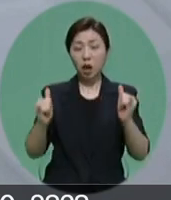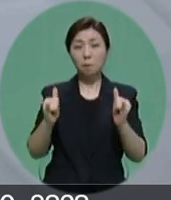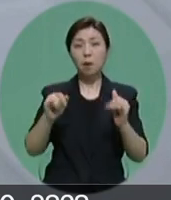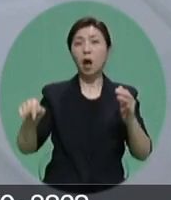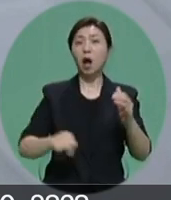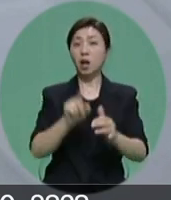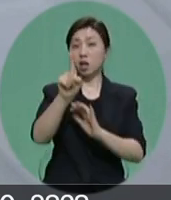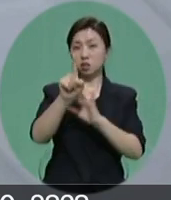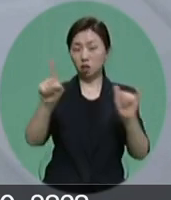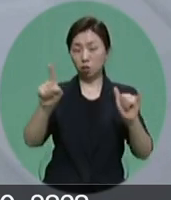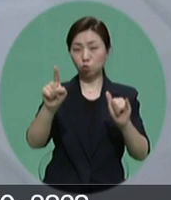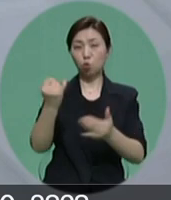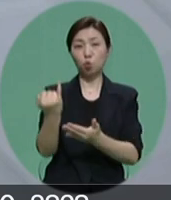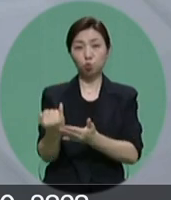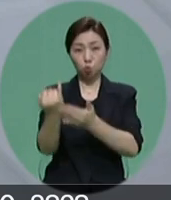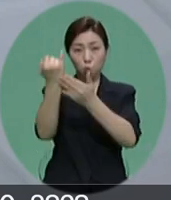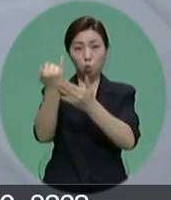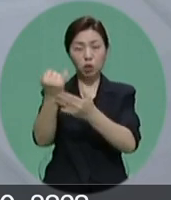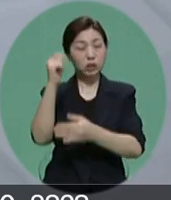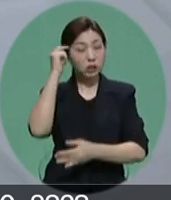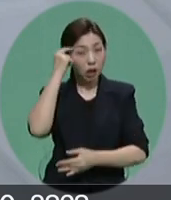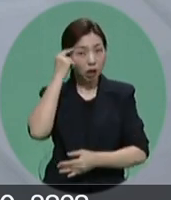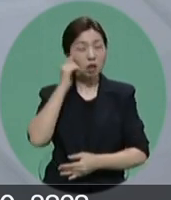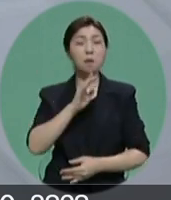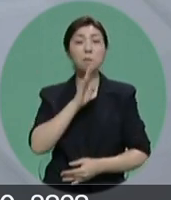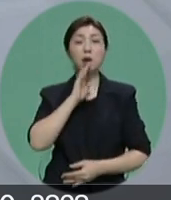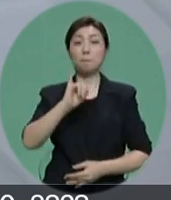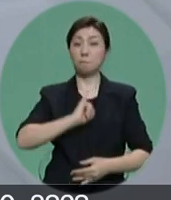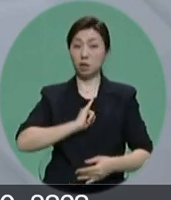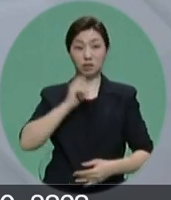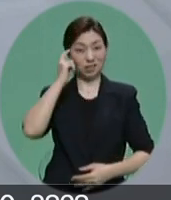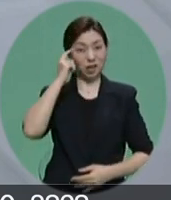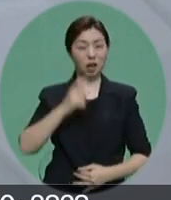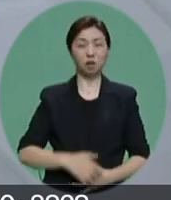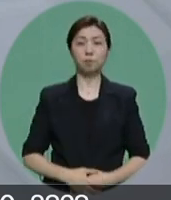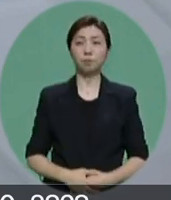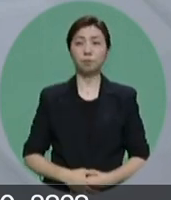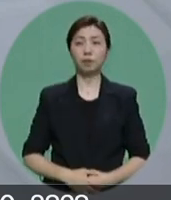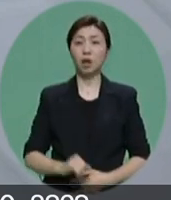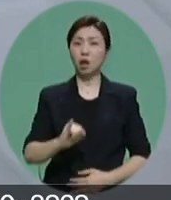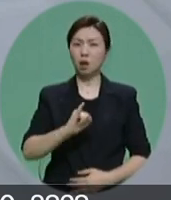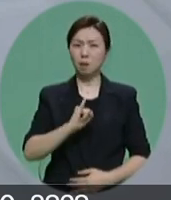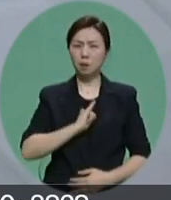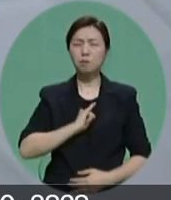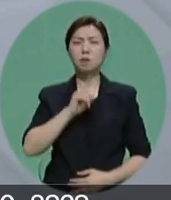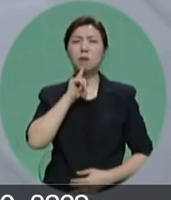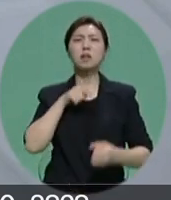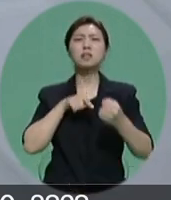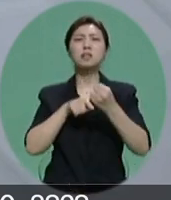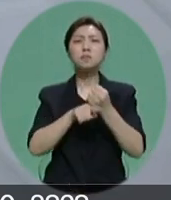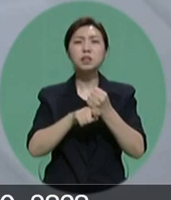저는 페미니즘이라고 생각합니다. 글쎄요. 네. 페미니즘이라고 하는 건 다시 제가 정리를 드리면,